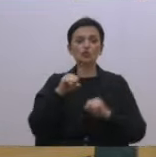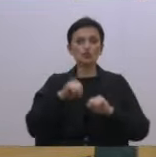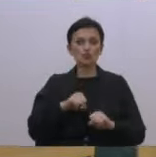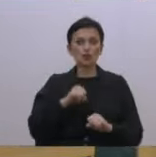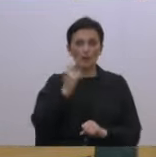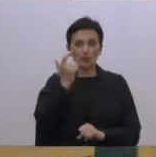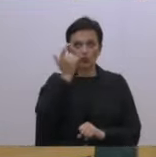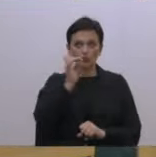უფლებამოსილების ცნობას.